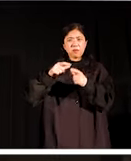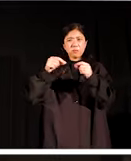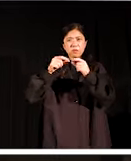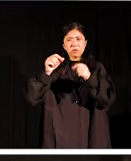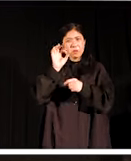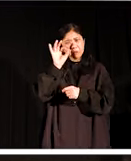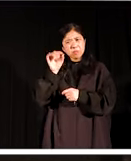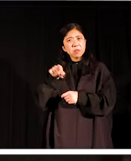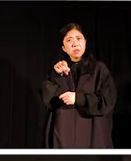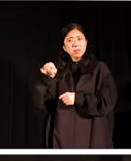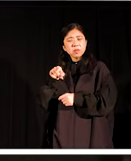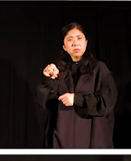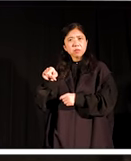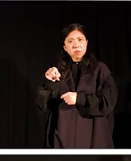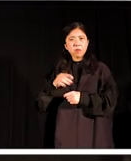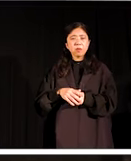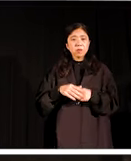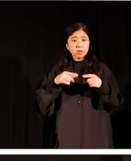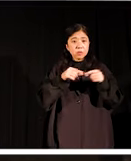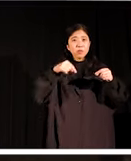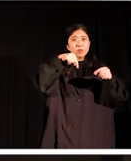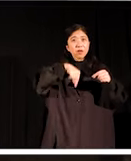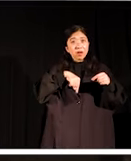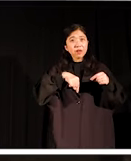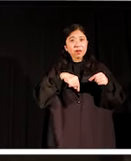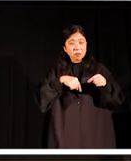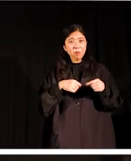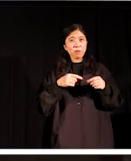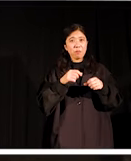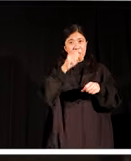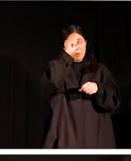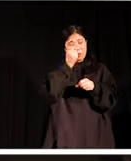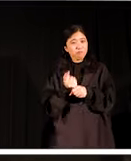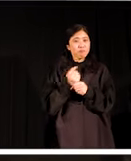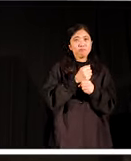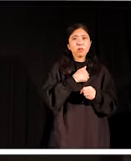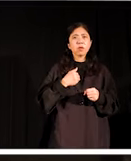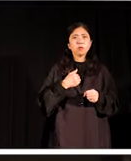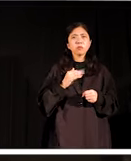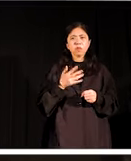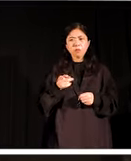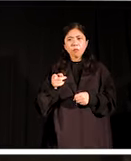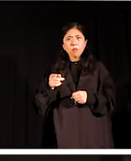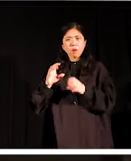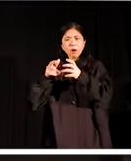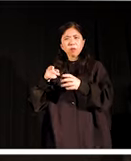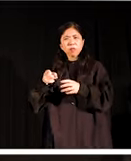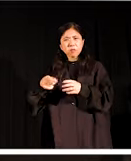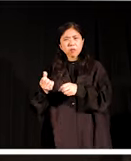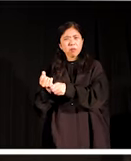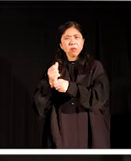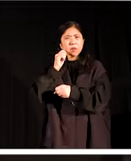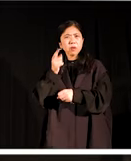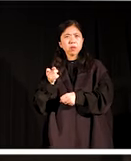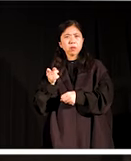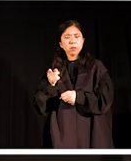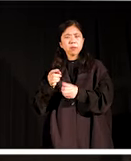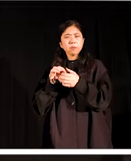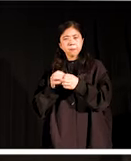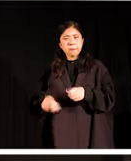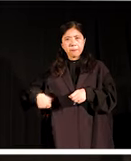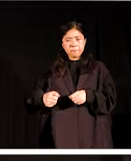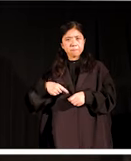日本で当然もう治るはずの病気が全く治らないっていう現状にすごくそれが悔しく思ってしまってカンボジアに行くことに決めて